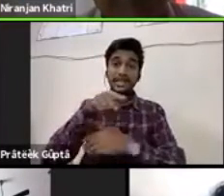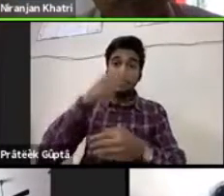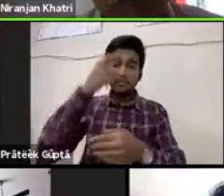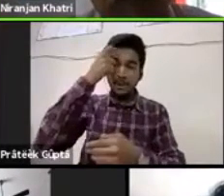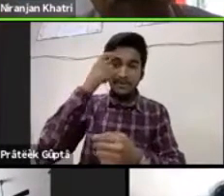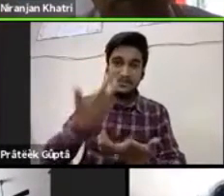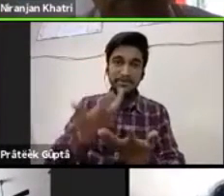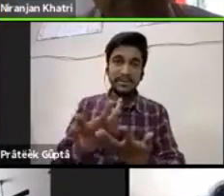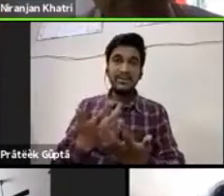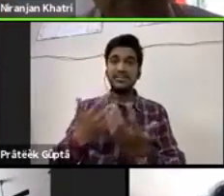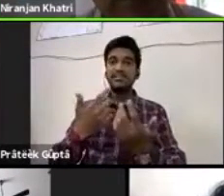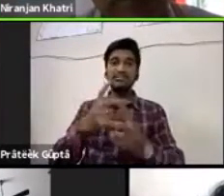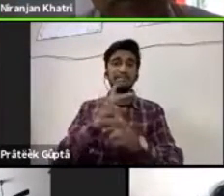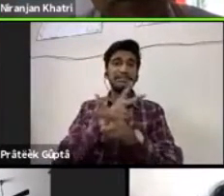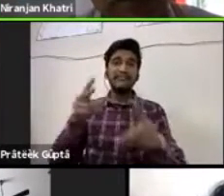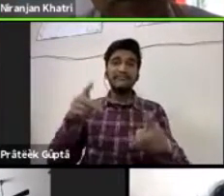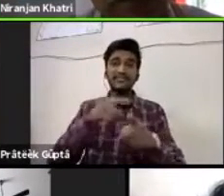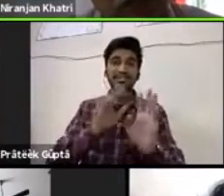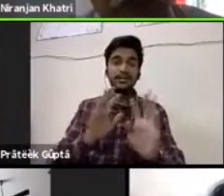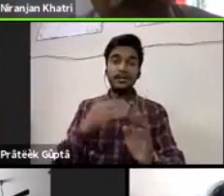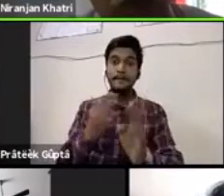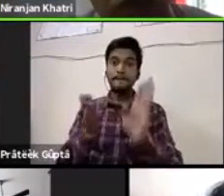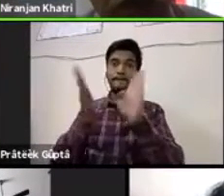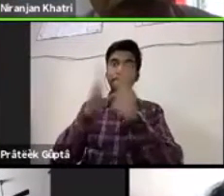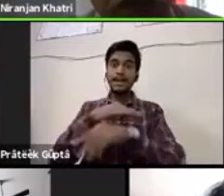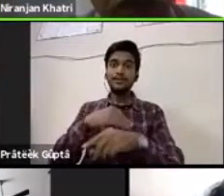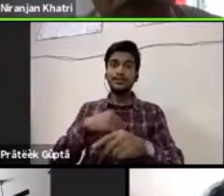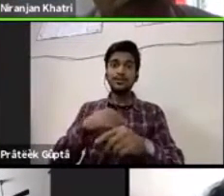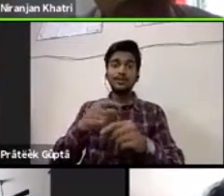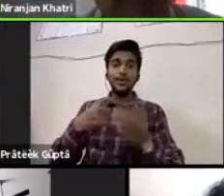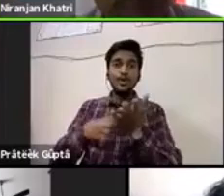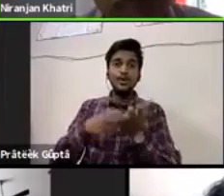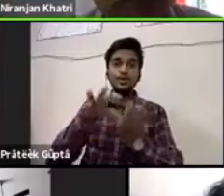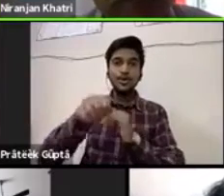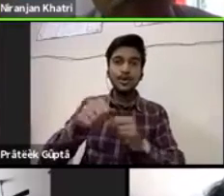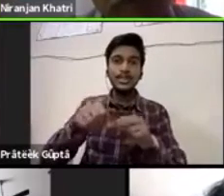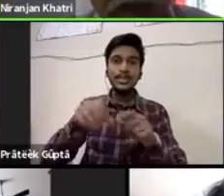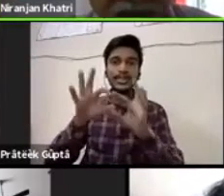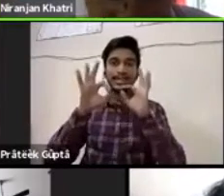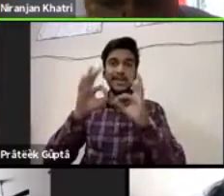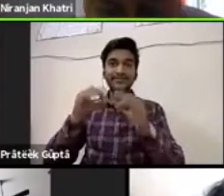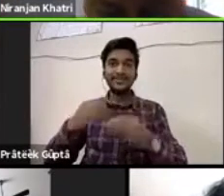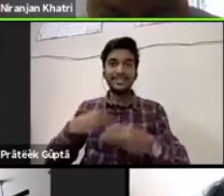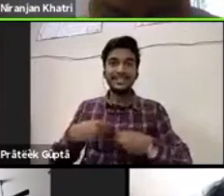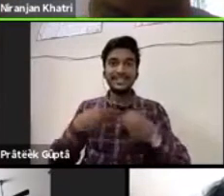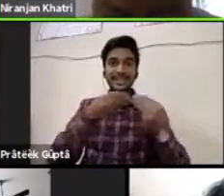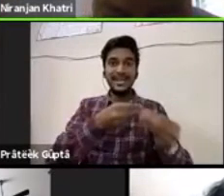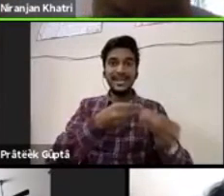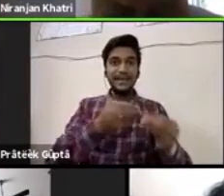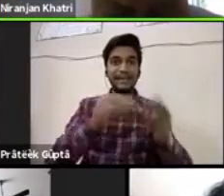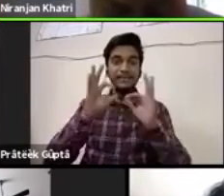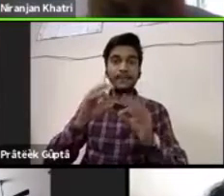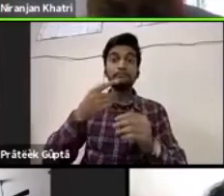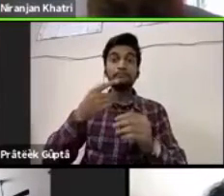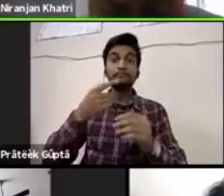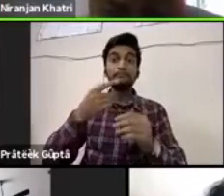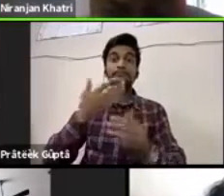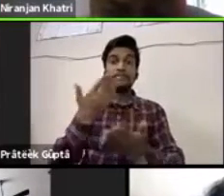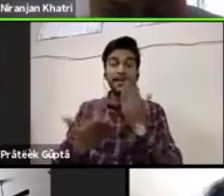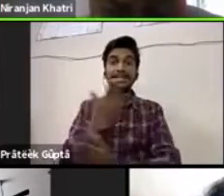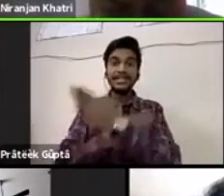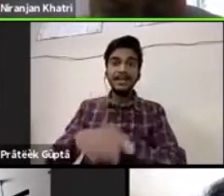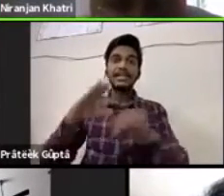अपने सोर्स की फाउंडेशन को ठीक करें तो डिसेबिलिटी कम हो सकती है। तो इन